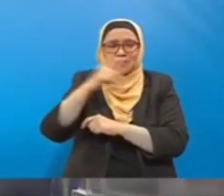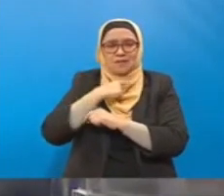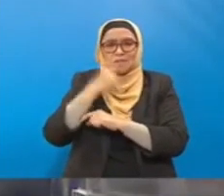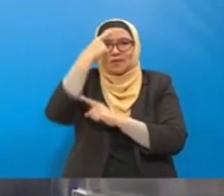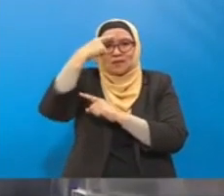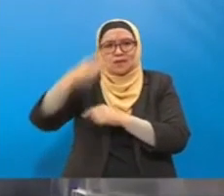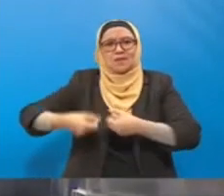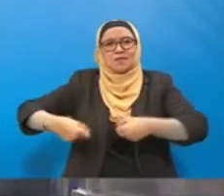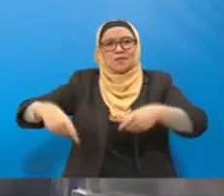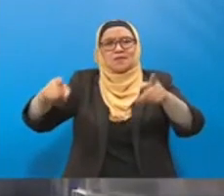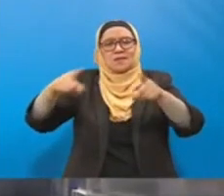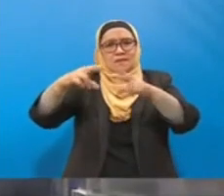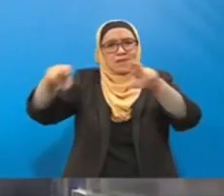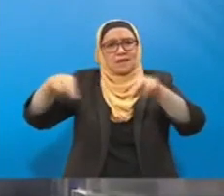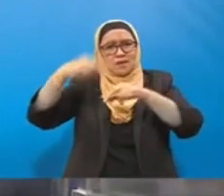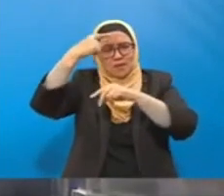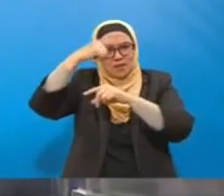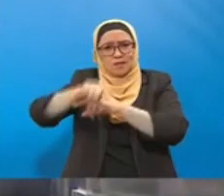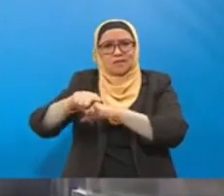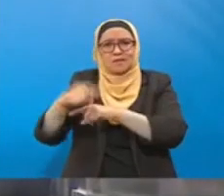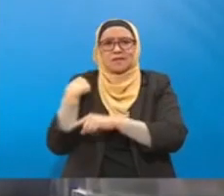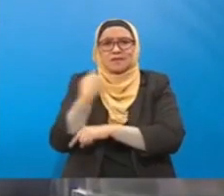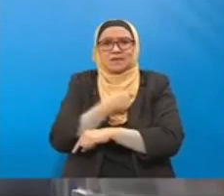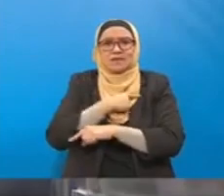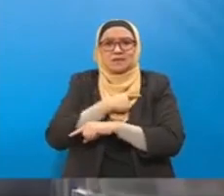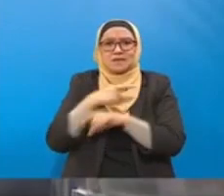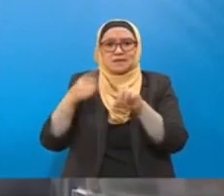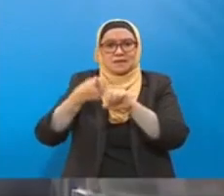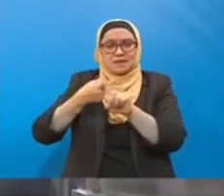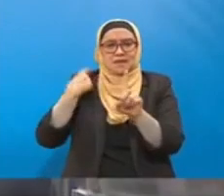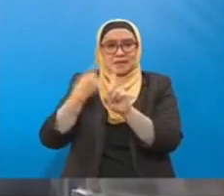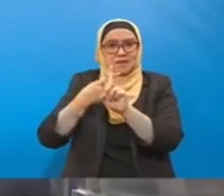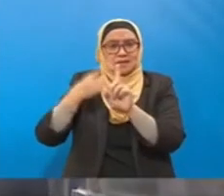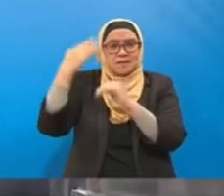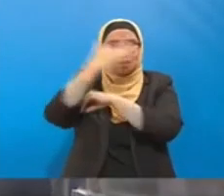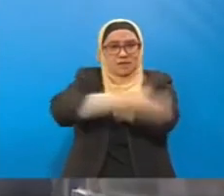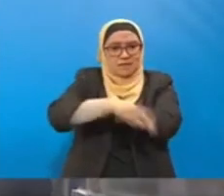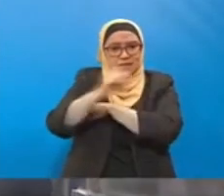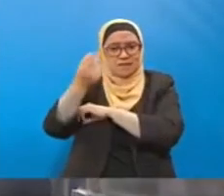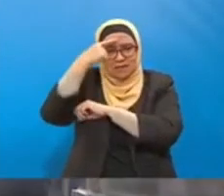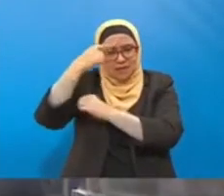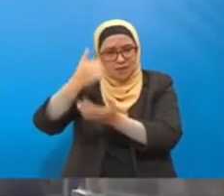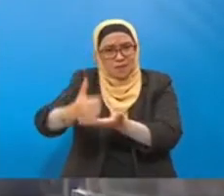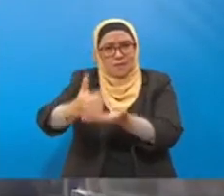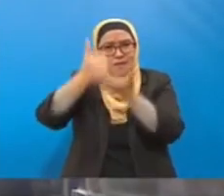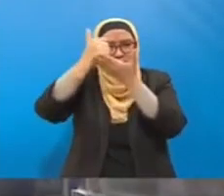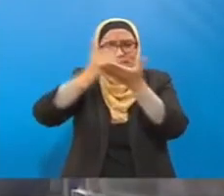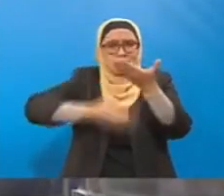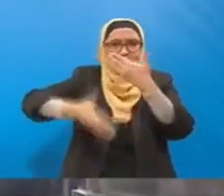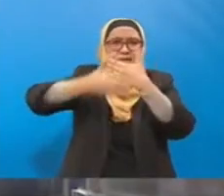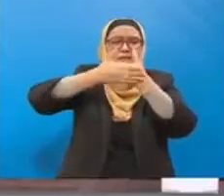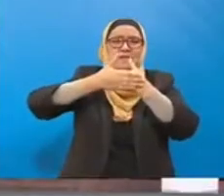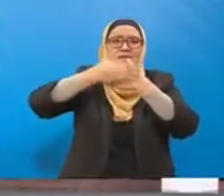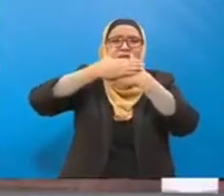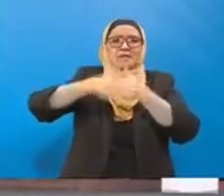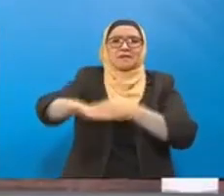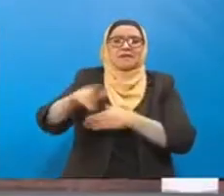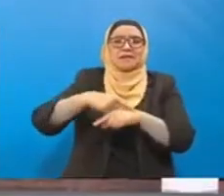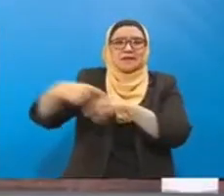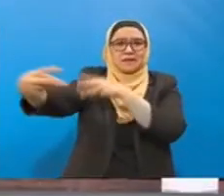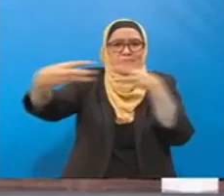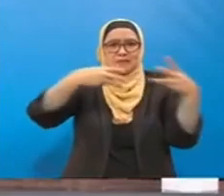masuk untuk bersama membantu Gan membantu membangunkan kembali Gaza pasca perang ini Terima kasih segan